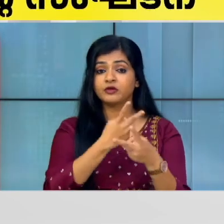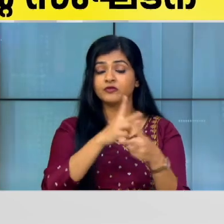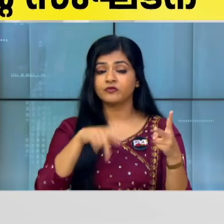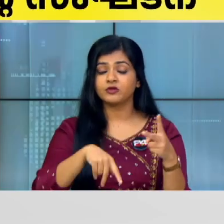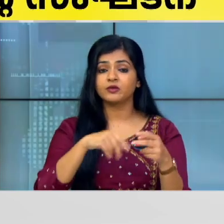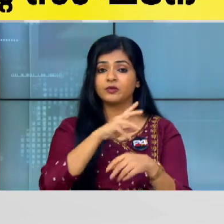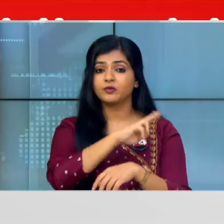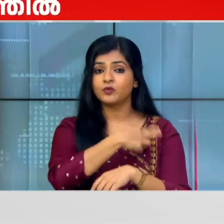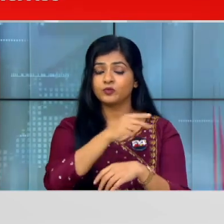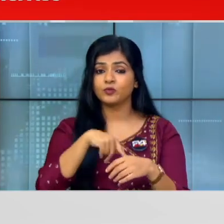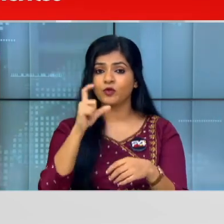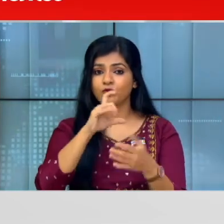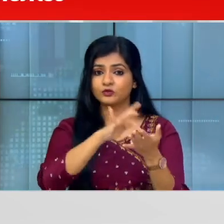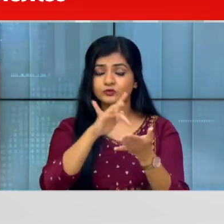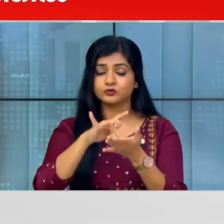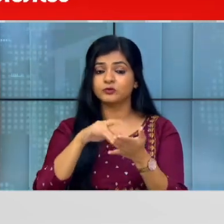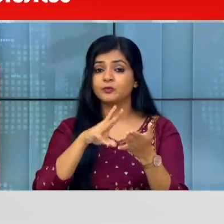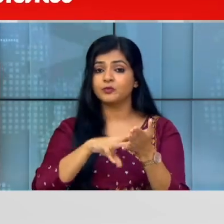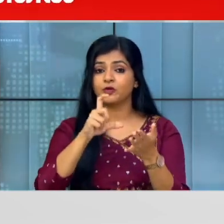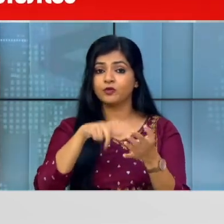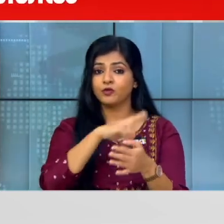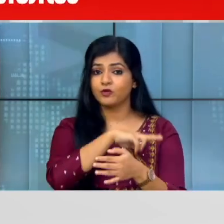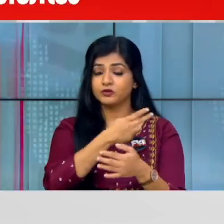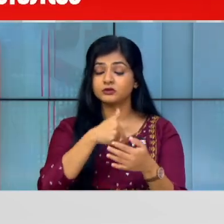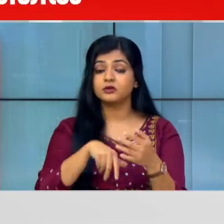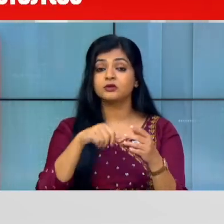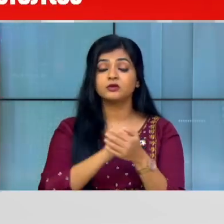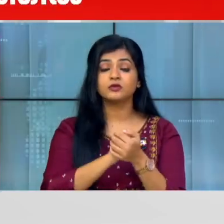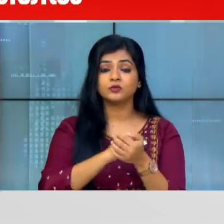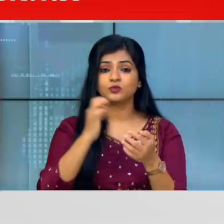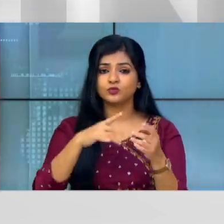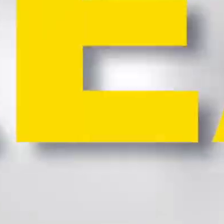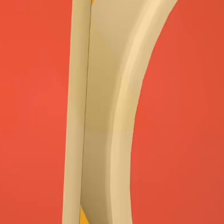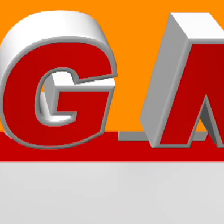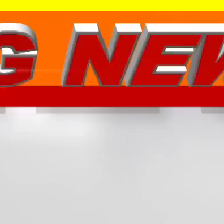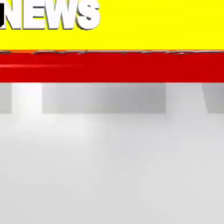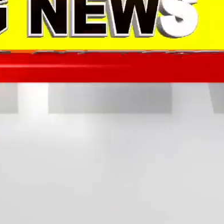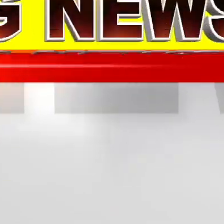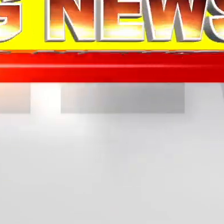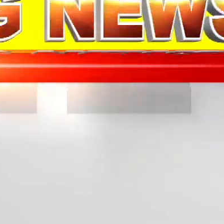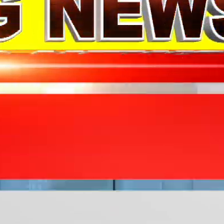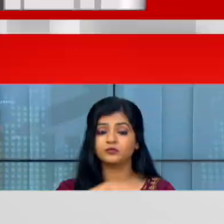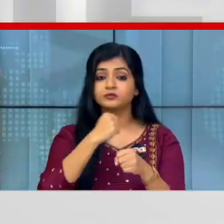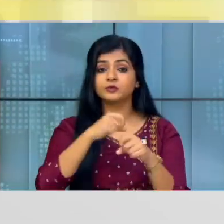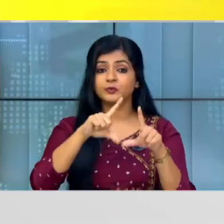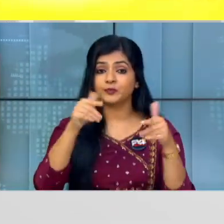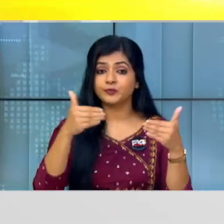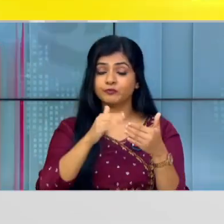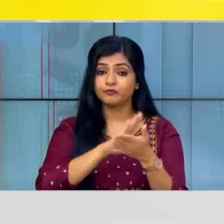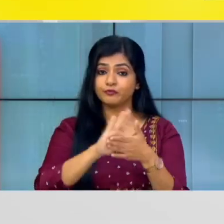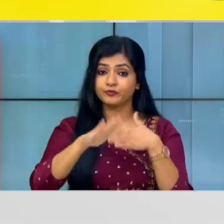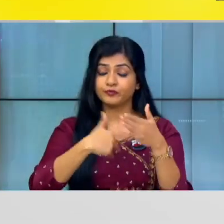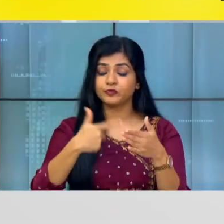കോളേജുകളിലെ, വിവിധ മെഡിക്കൽ കോളേജുകളിലെ ജൂനിയർ ഡോക്ടർമാരുടേതടക്കം പങ്കെടുക്കുന്ന ഈ ഒരു ജനറൽ ബോഡി യോഗത്തിന്